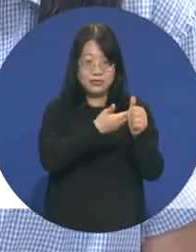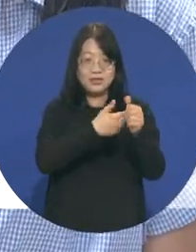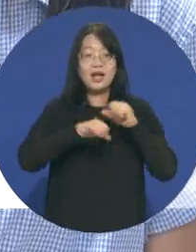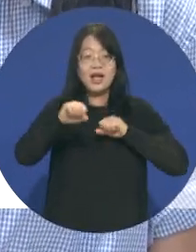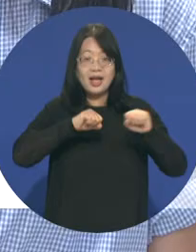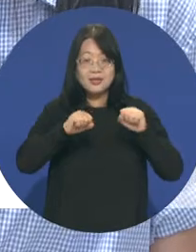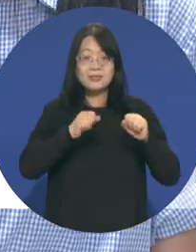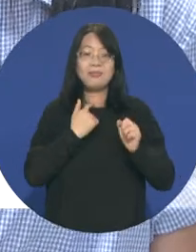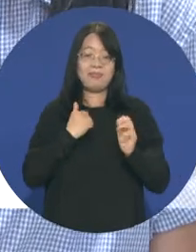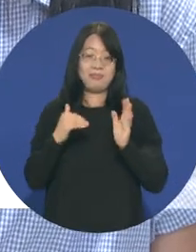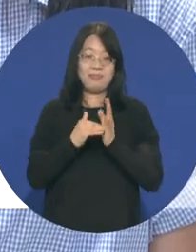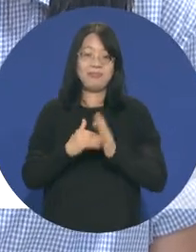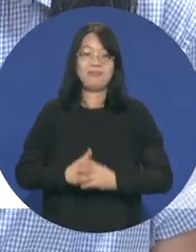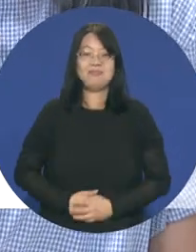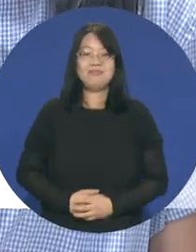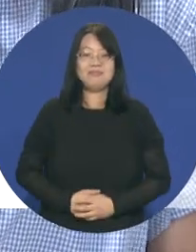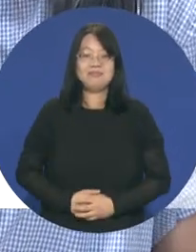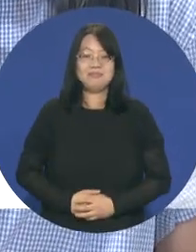활동을